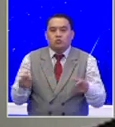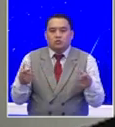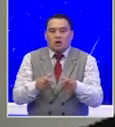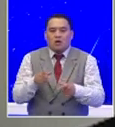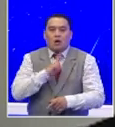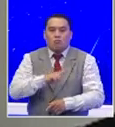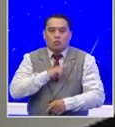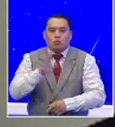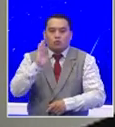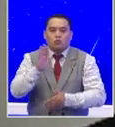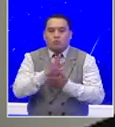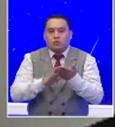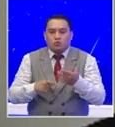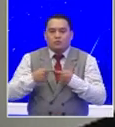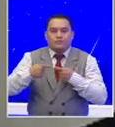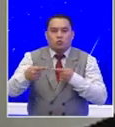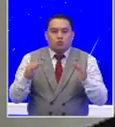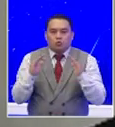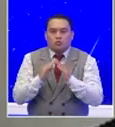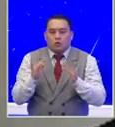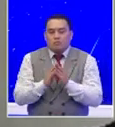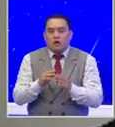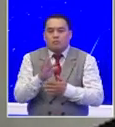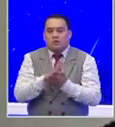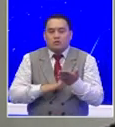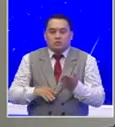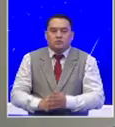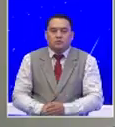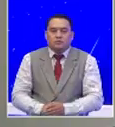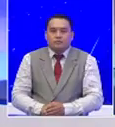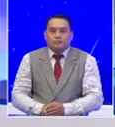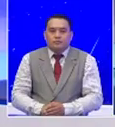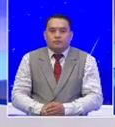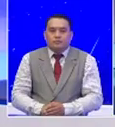Его работа будет продолжаться дистанционно. Болезнь протекает бессимптомно.